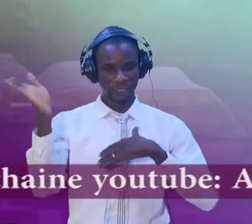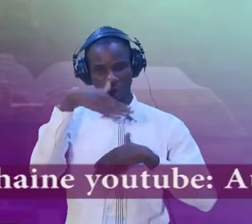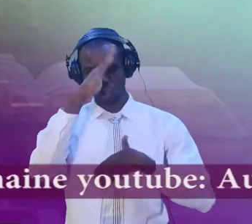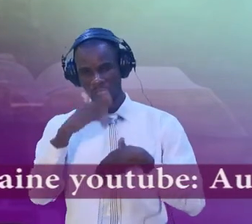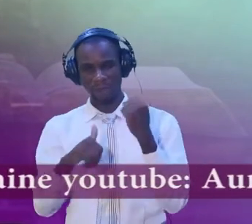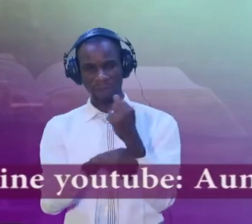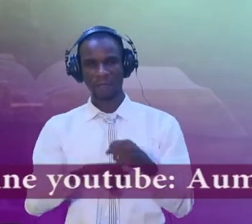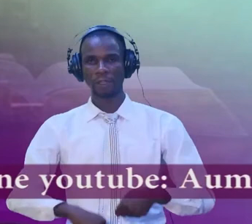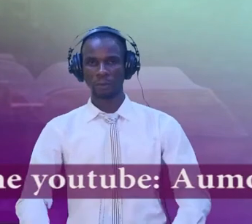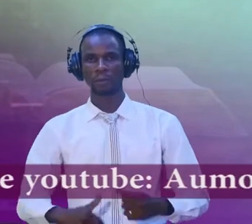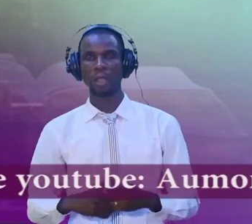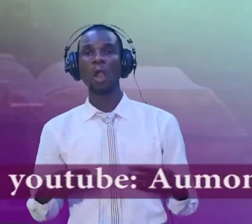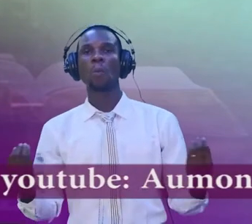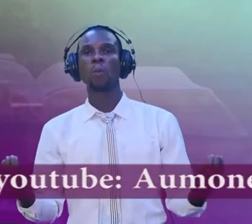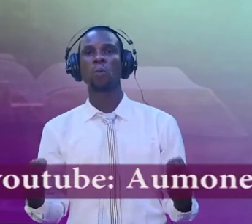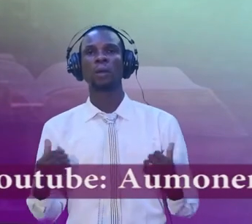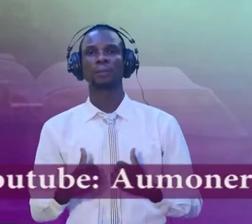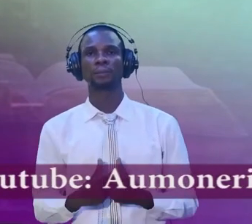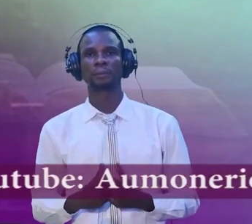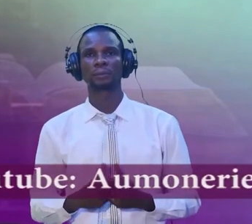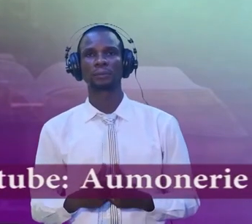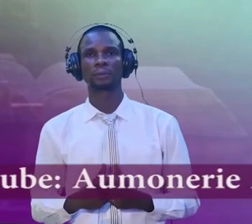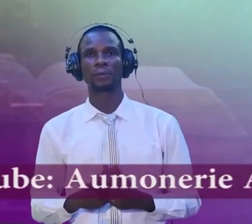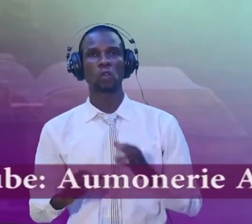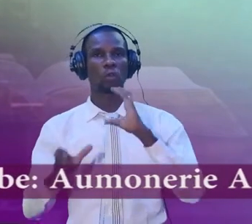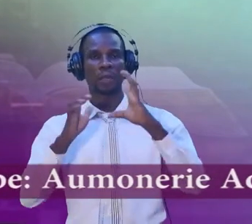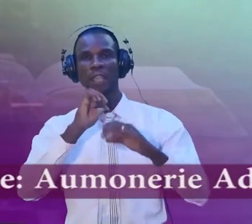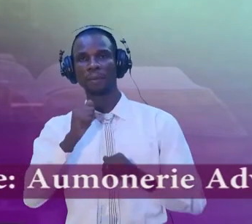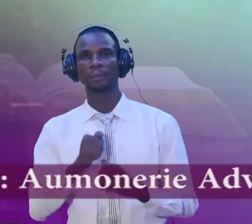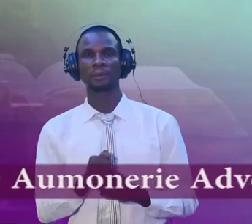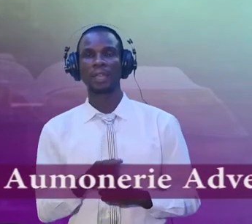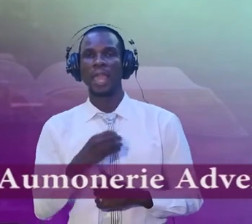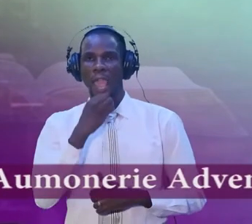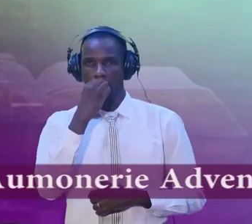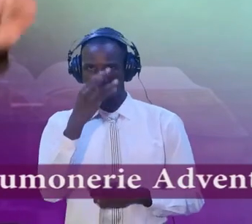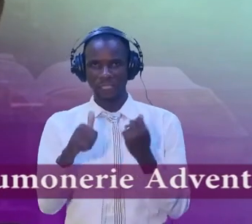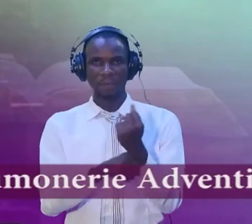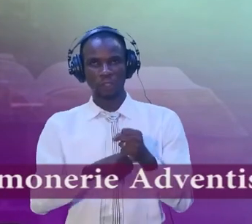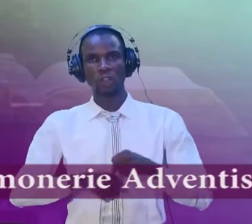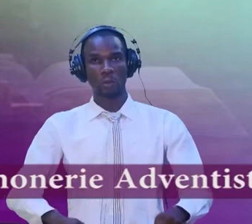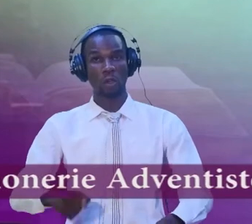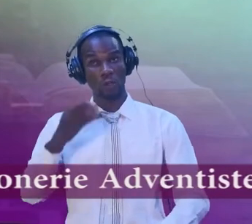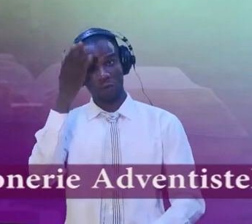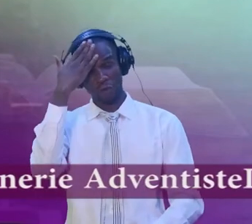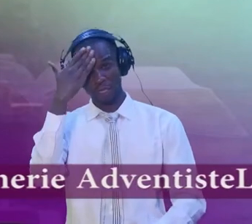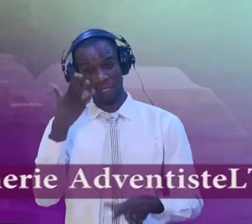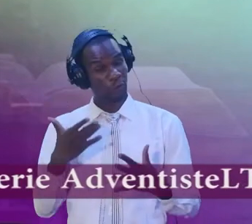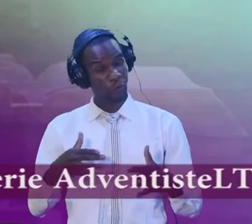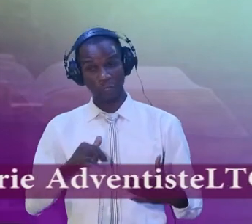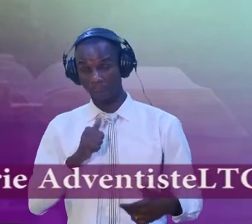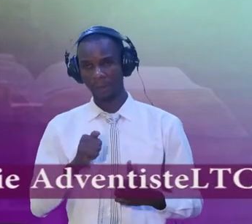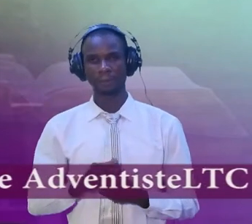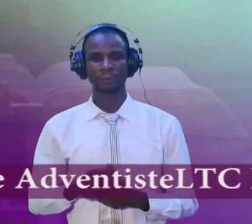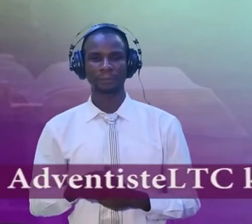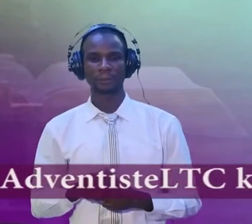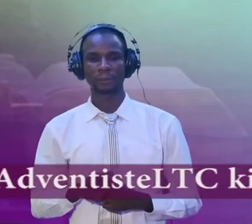Biblia inasema wazi kwamba wafu hawawezi kuwasiliana na walio hai. Kwa sababu gani? Biblia inasema kwamba